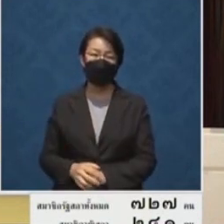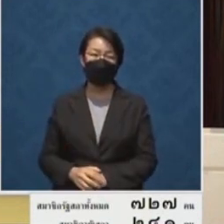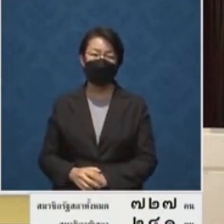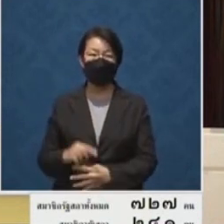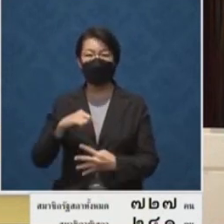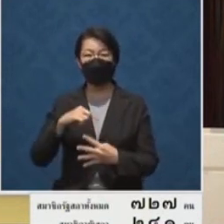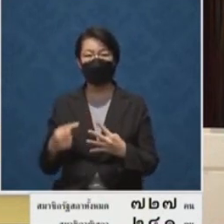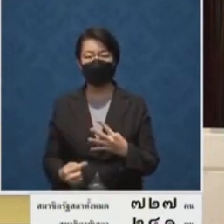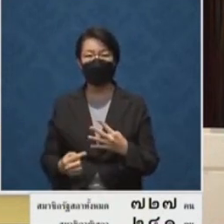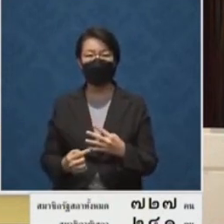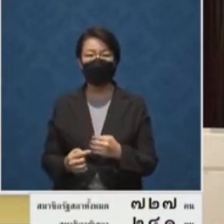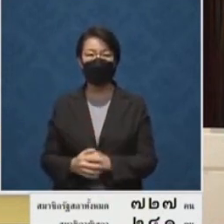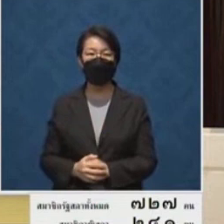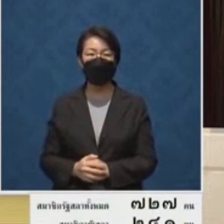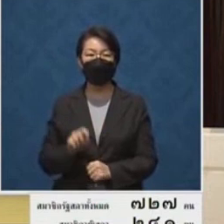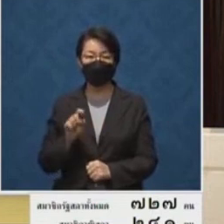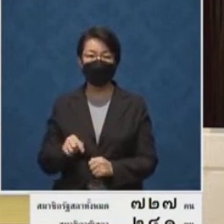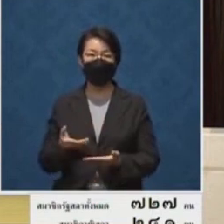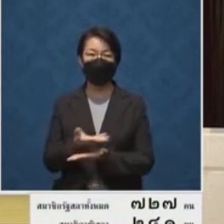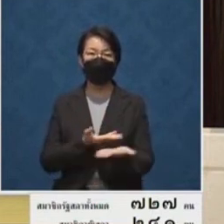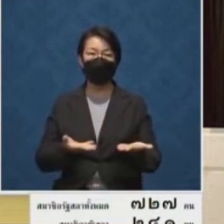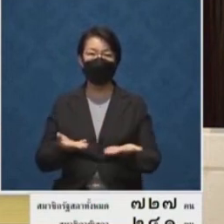ากผลคะแนนดังกล่าวนะครับ